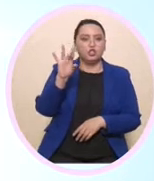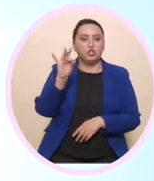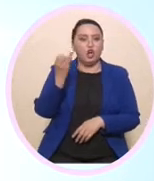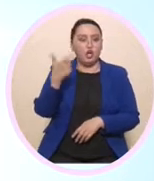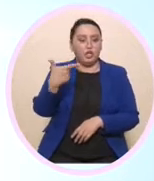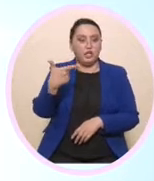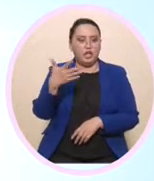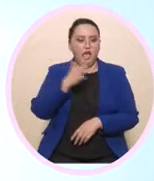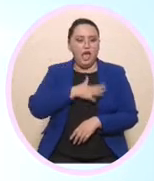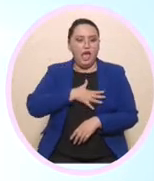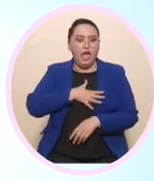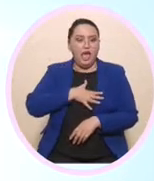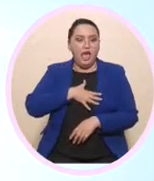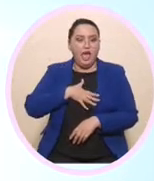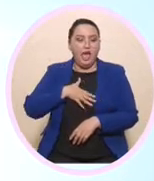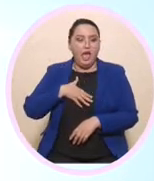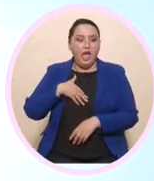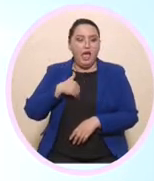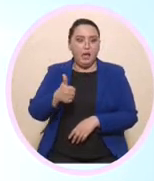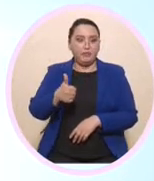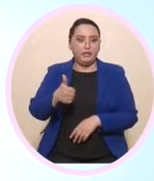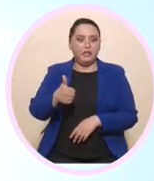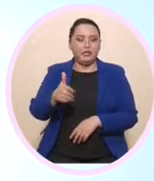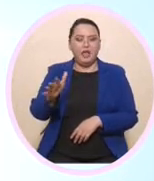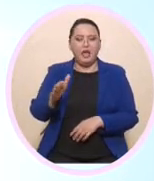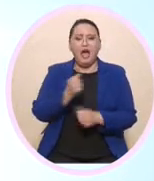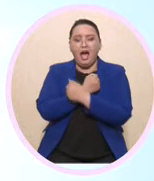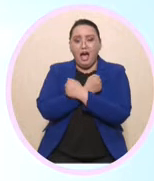Зохиол дээр мань өгүүлсэн байгаа тийм ээ. Дорог болвол